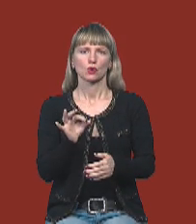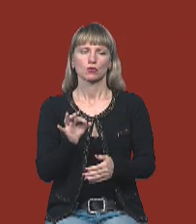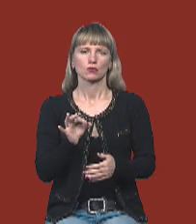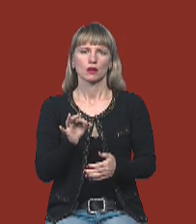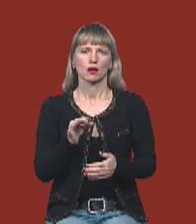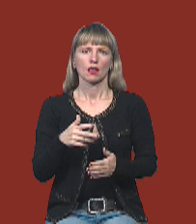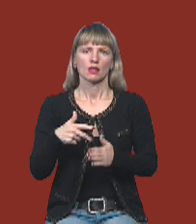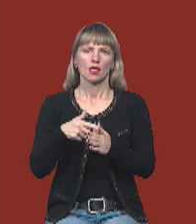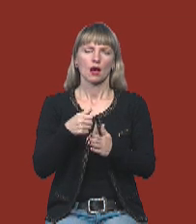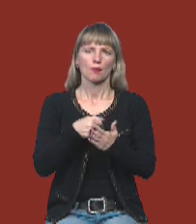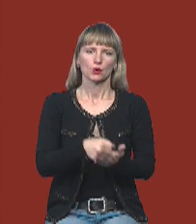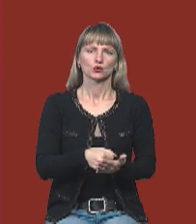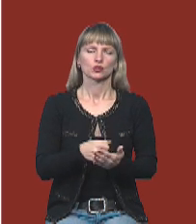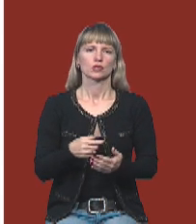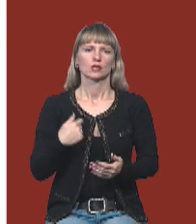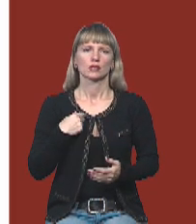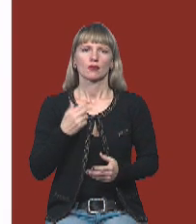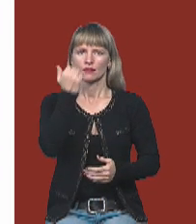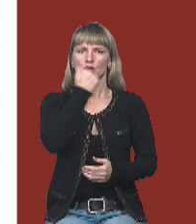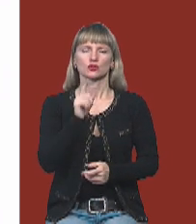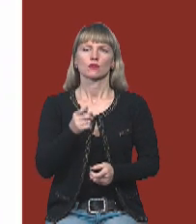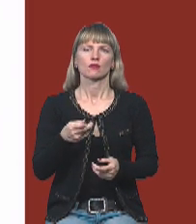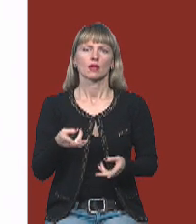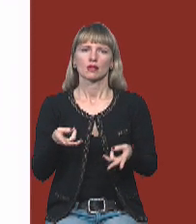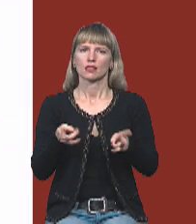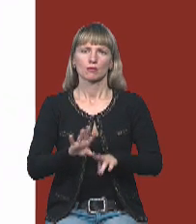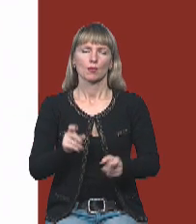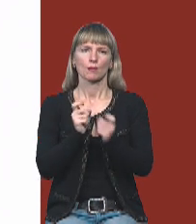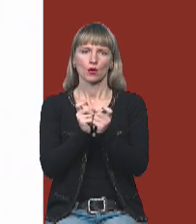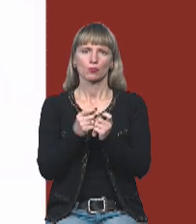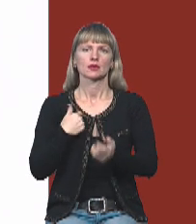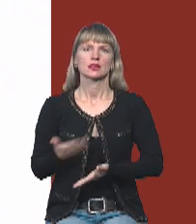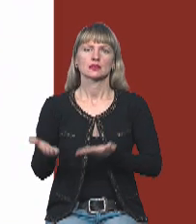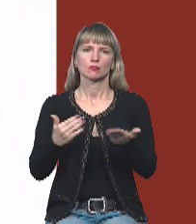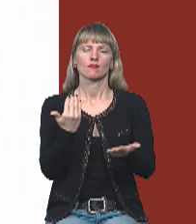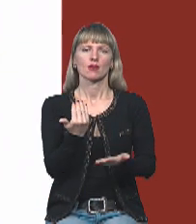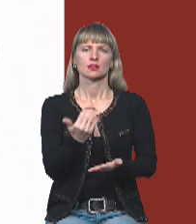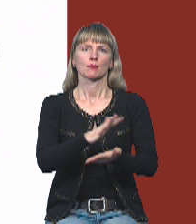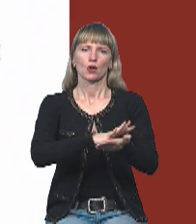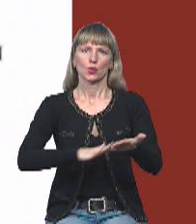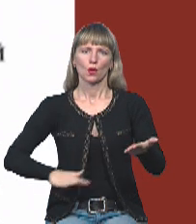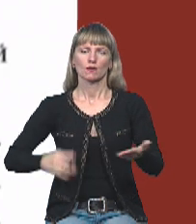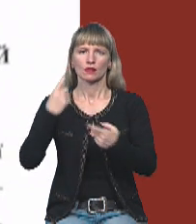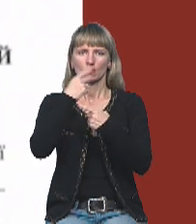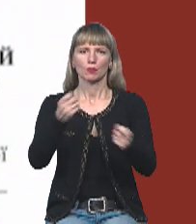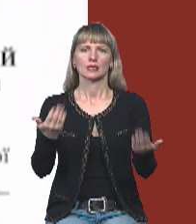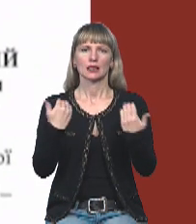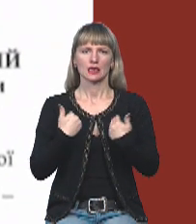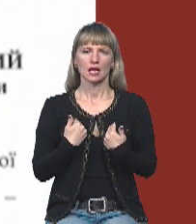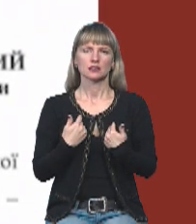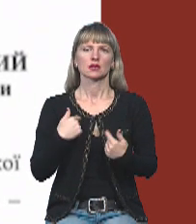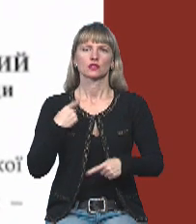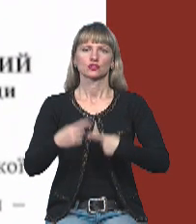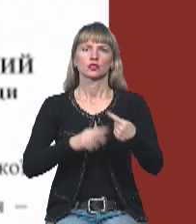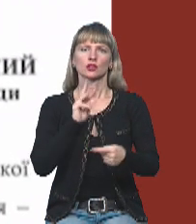напруження. Я вам дуже вдячна, що ви не полишаєте боротьби. Я запрошую вас продовжувати і інформувати нас, тому що ми